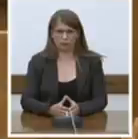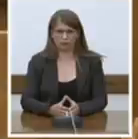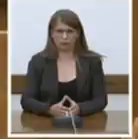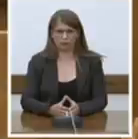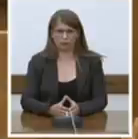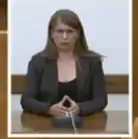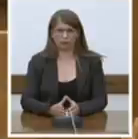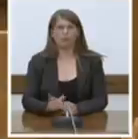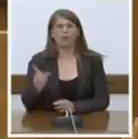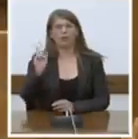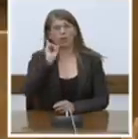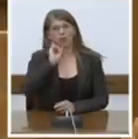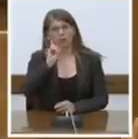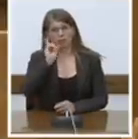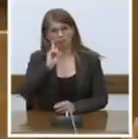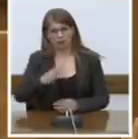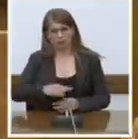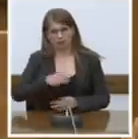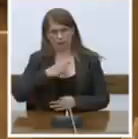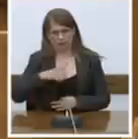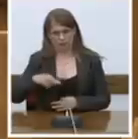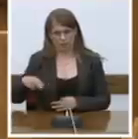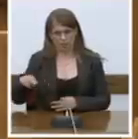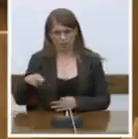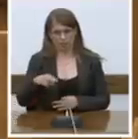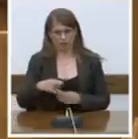Κυρίες και κύριοι συνάδελφοι,